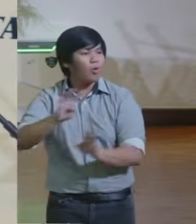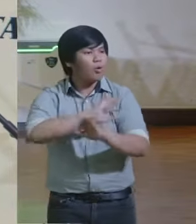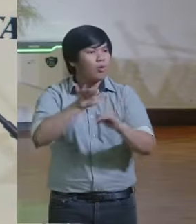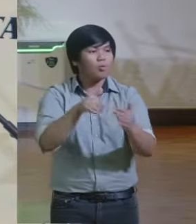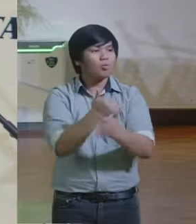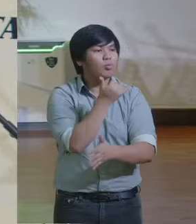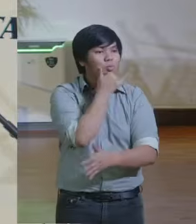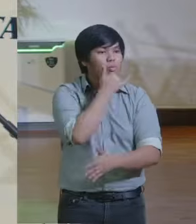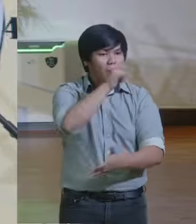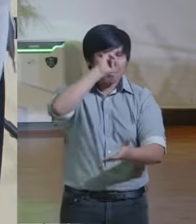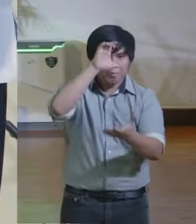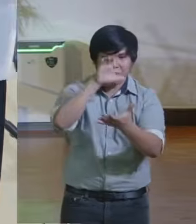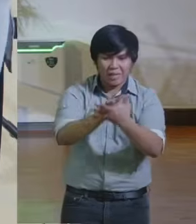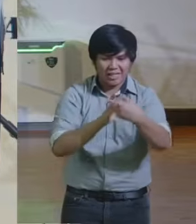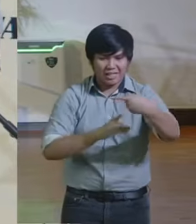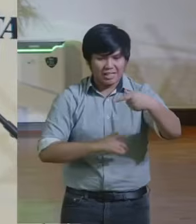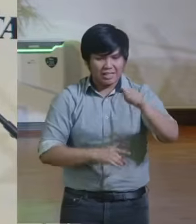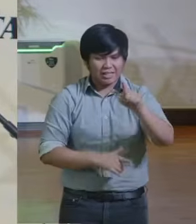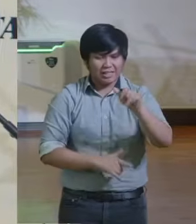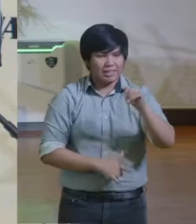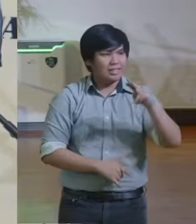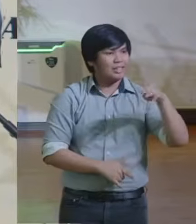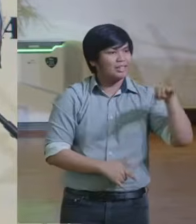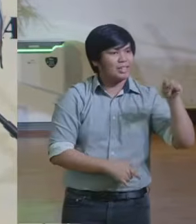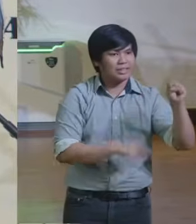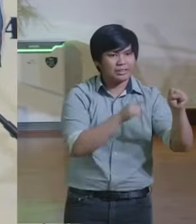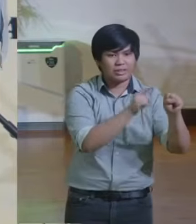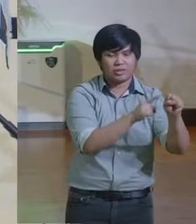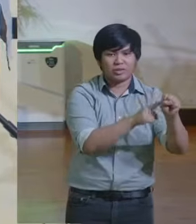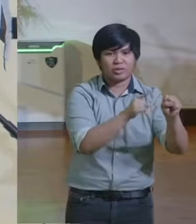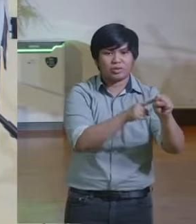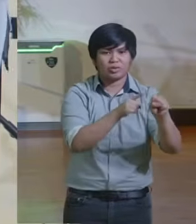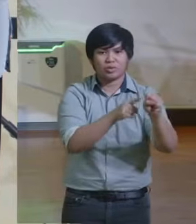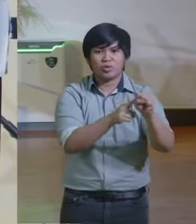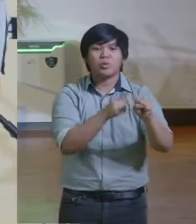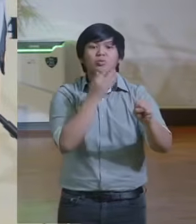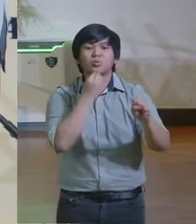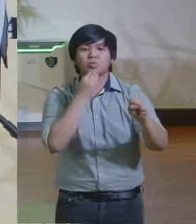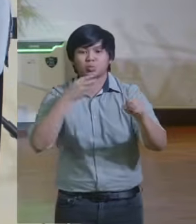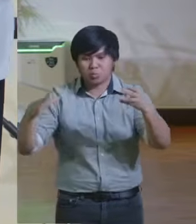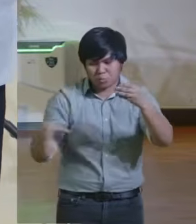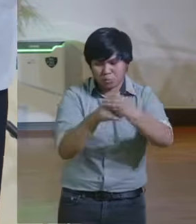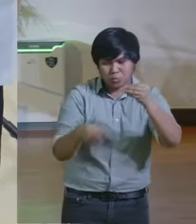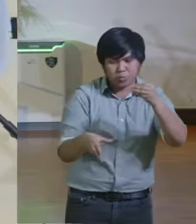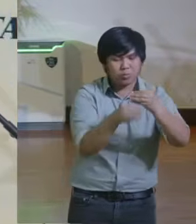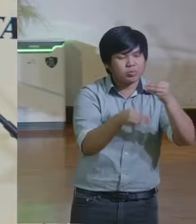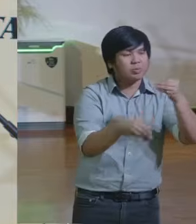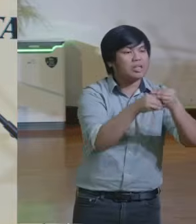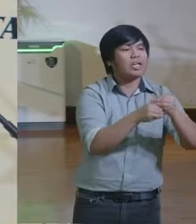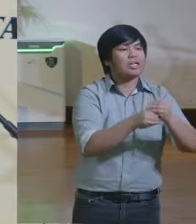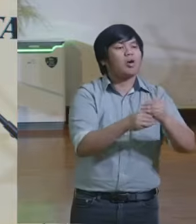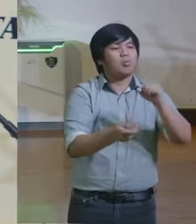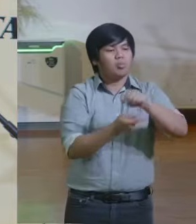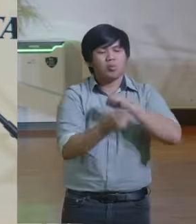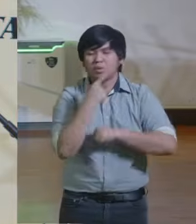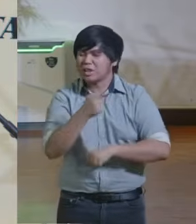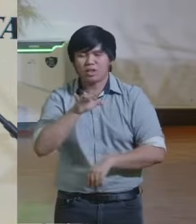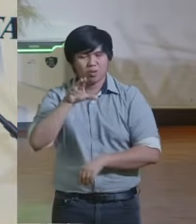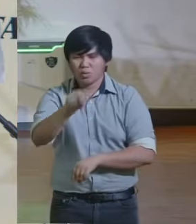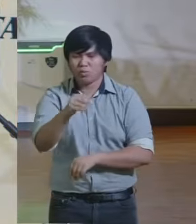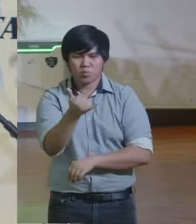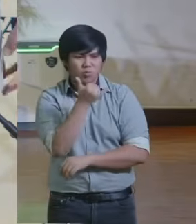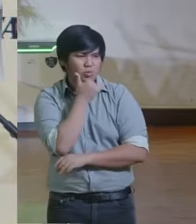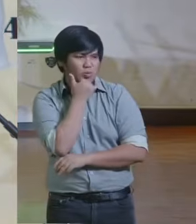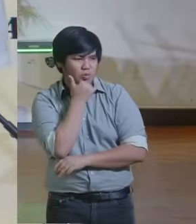doktrina na tinuturo ng mga Judaizers sa church at Galatia. Practical, sapagkat sinasabi niya, ang